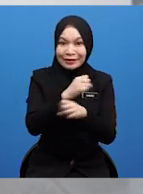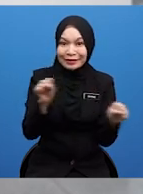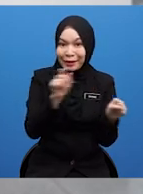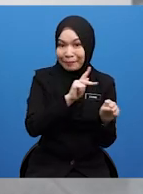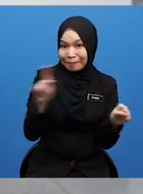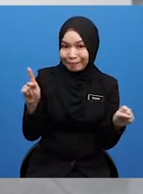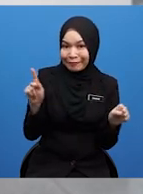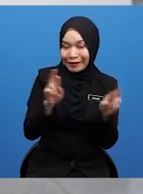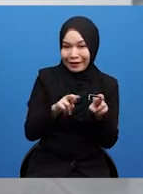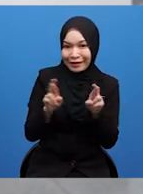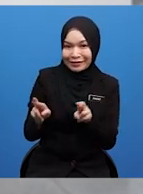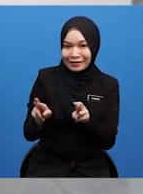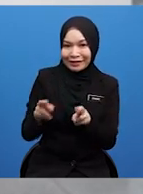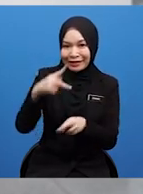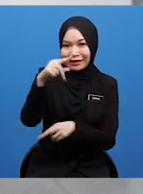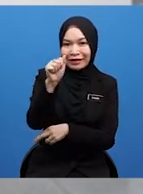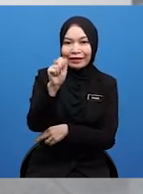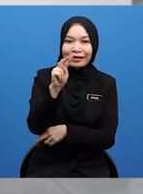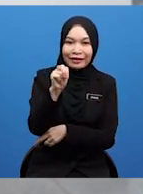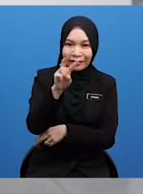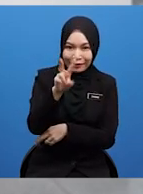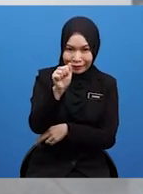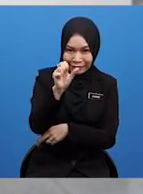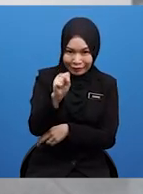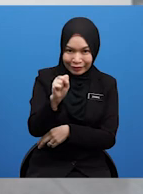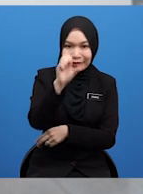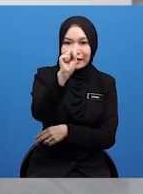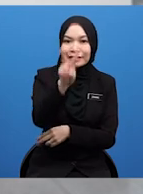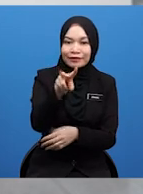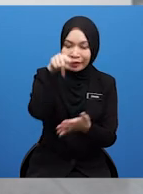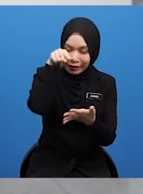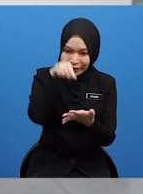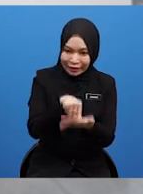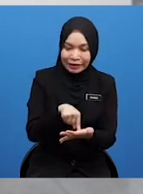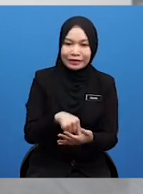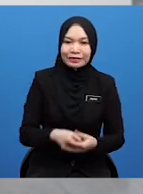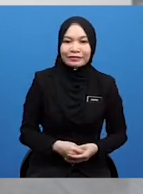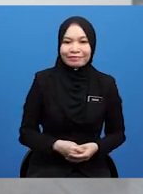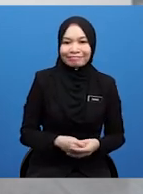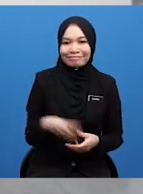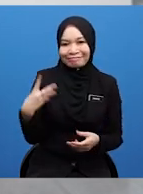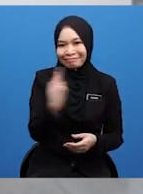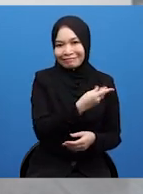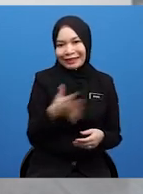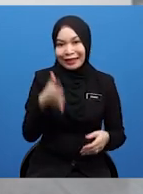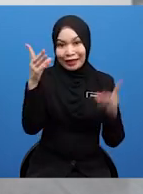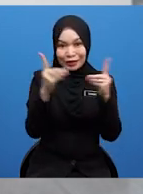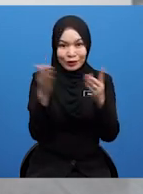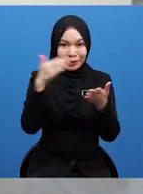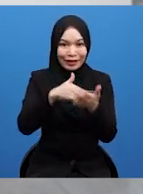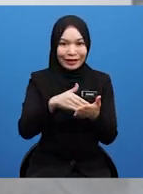program Ibas SBY ini jadi Insya Allah kalau ada rezeki Aduh mau panjang kita akan berjumpa lagi dalam